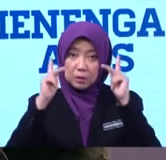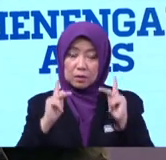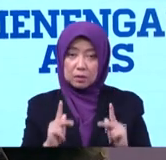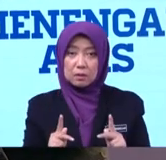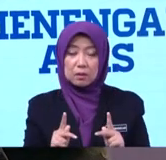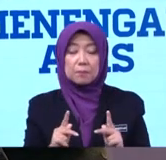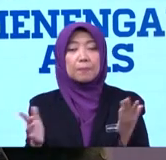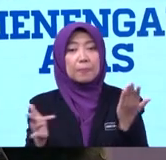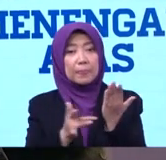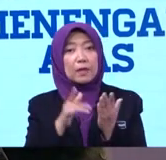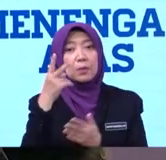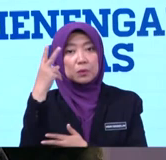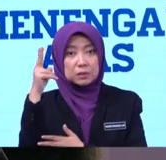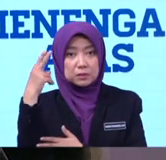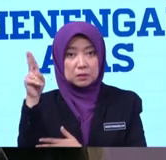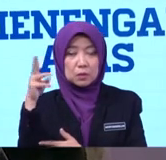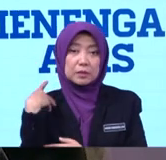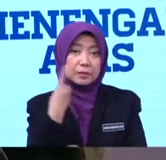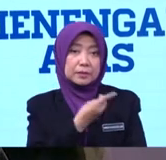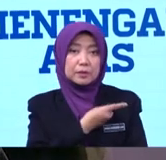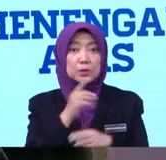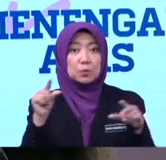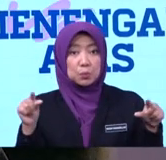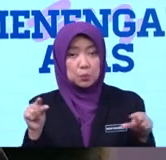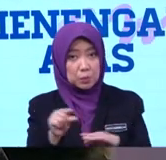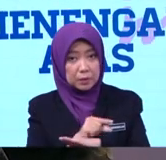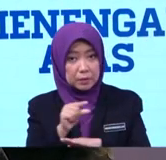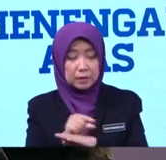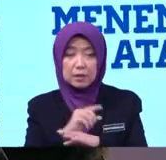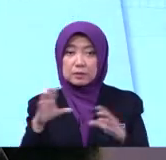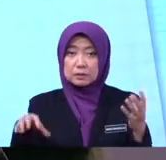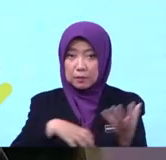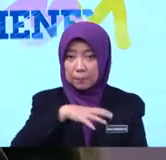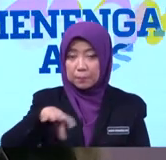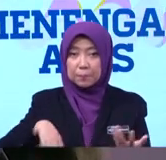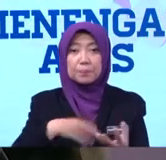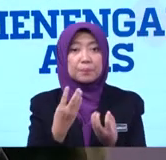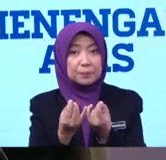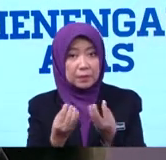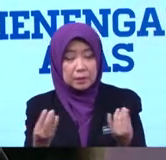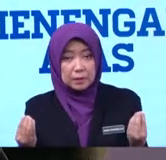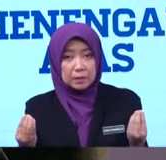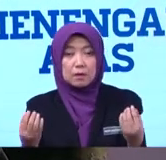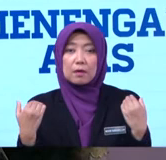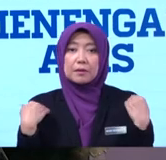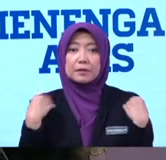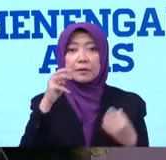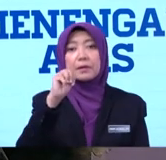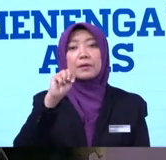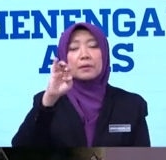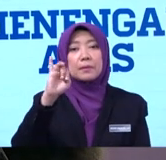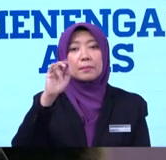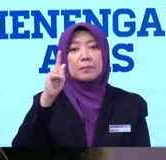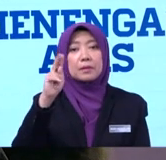teknologi hijau Mari kita gunakan campuran tanah kita ada campuran mikroorganisme